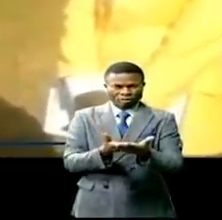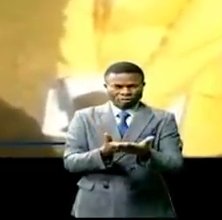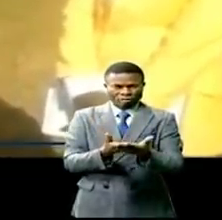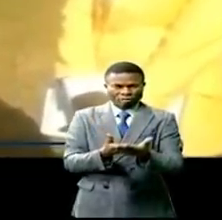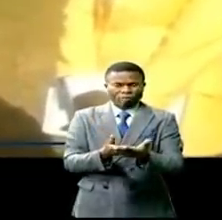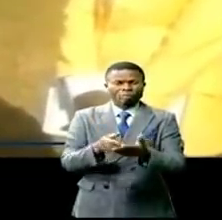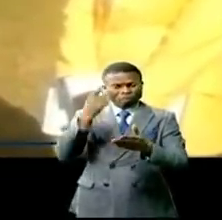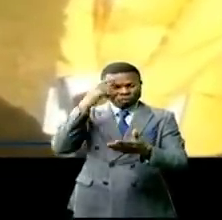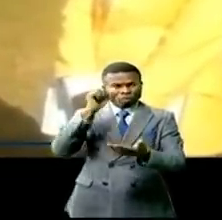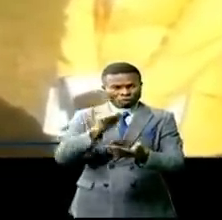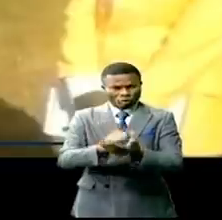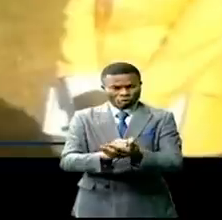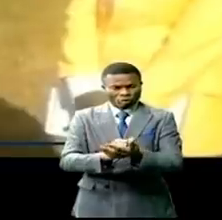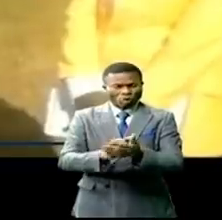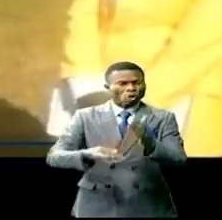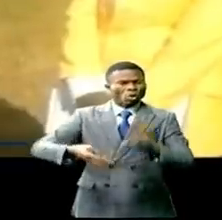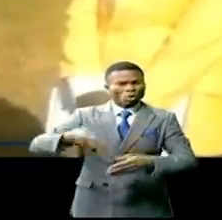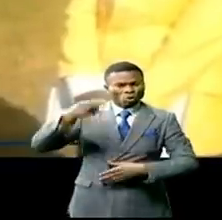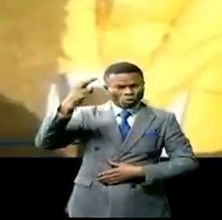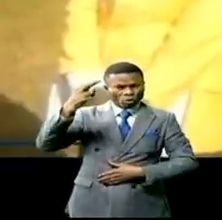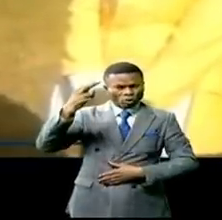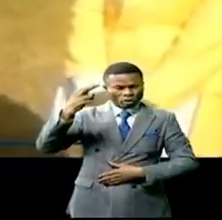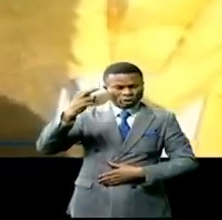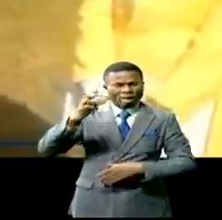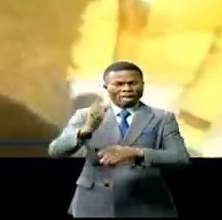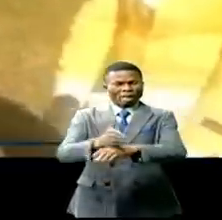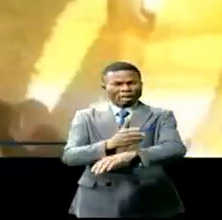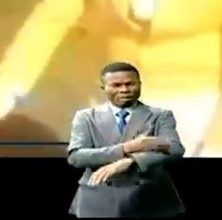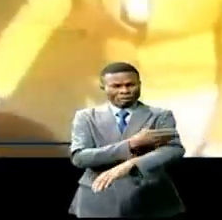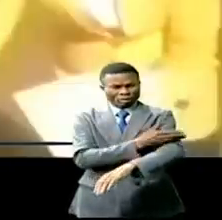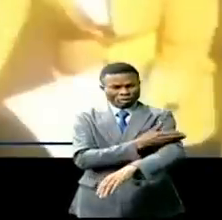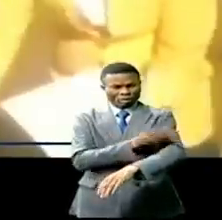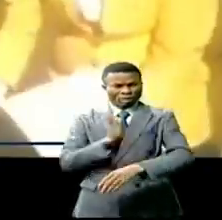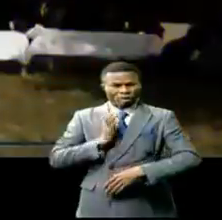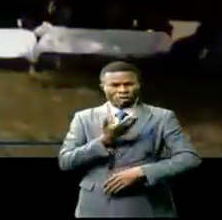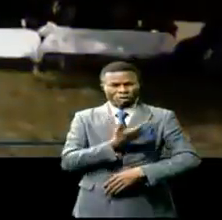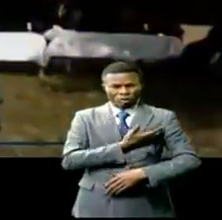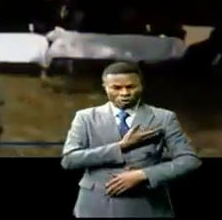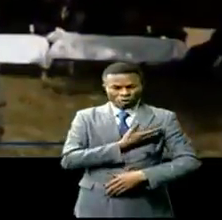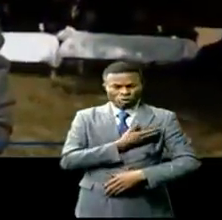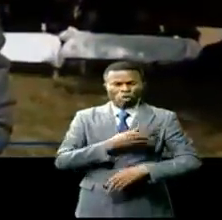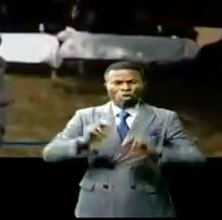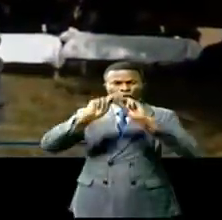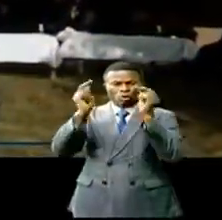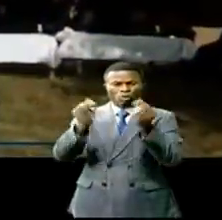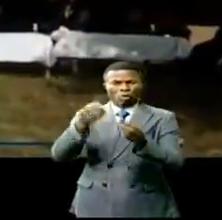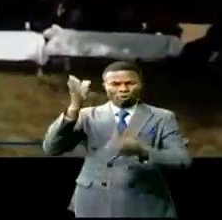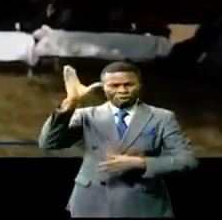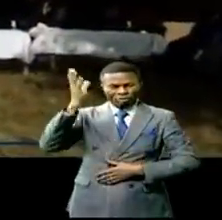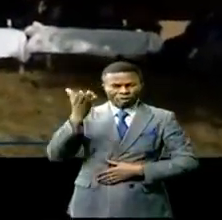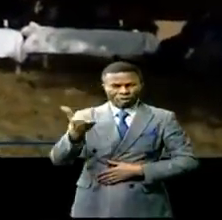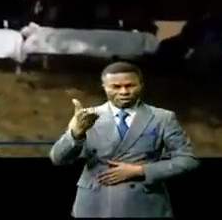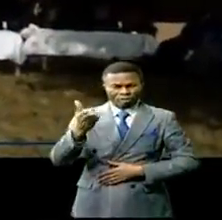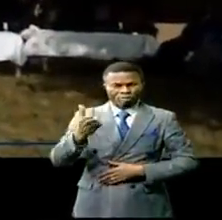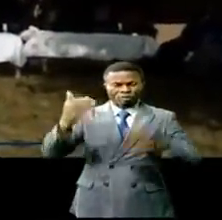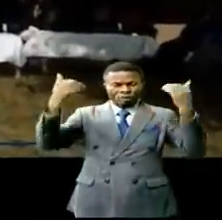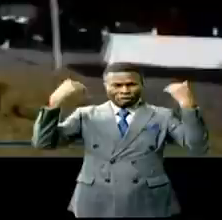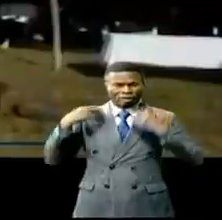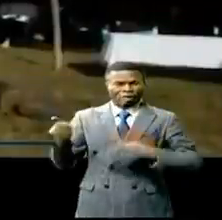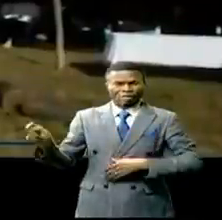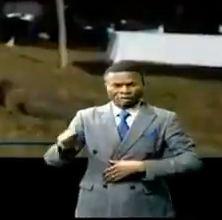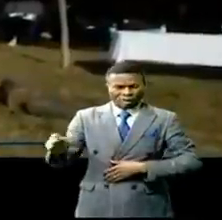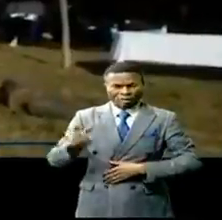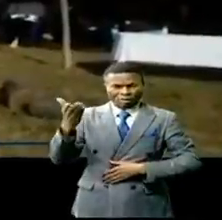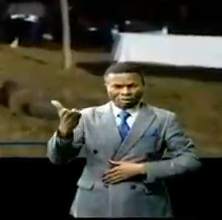1,51 tous les ans et 25% et ils sont appelés numéros édité par dabou